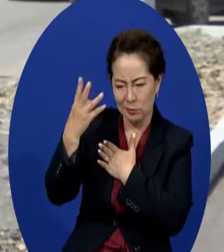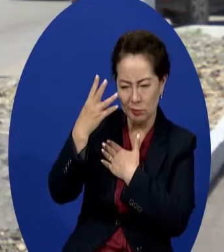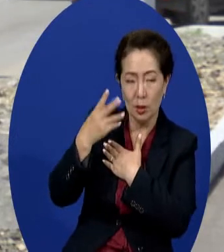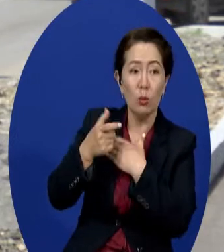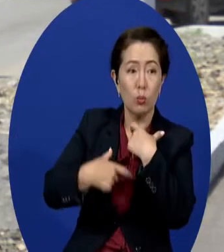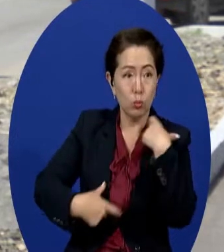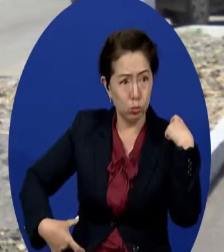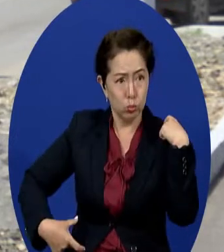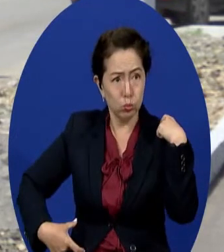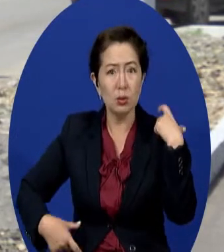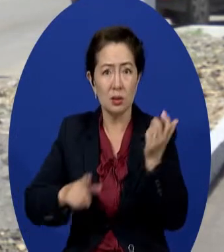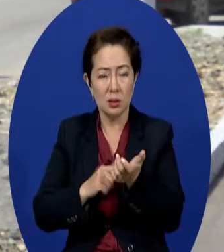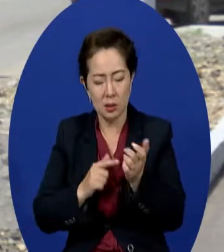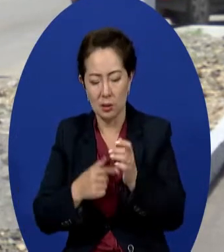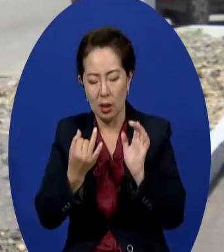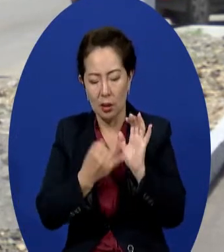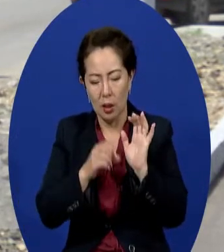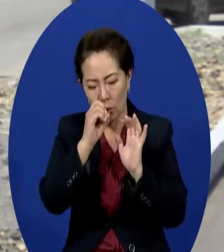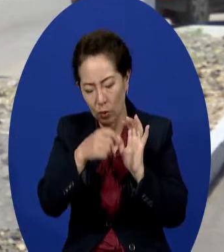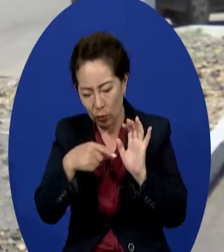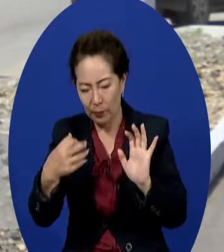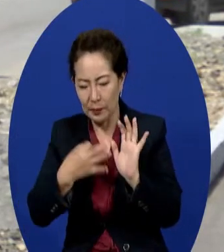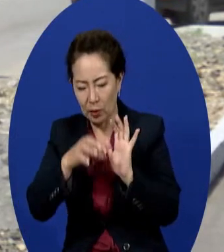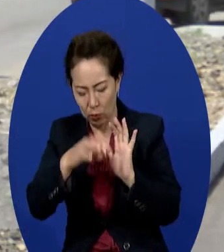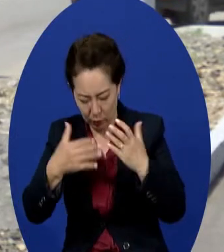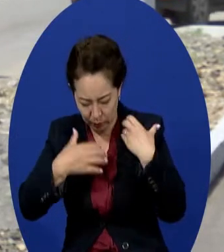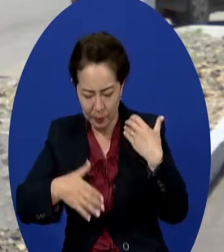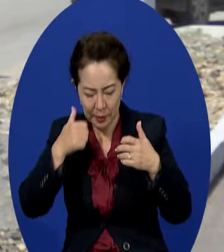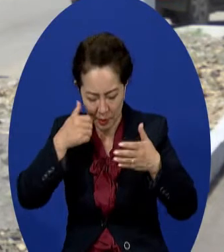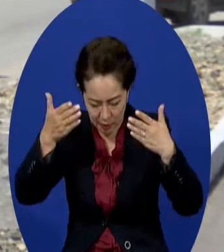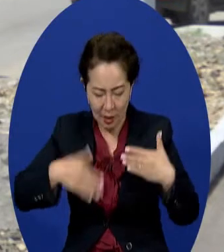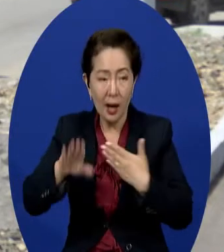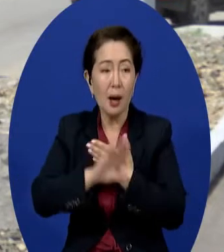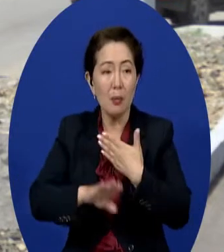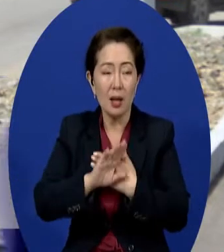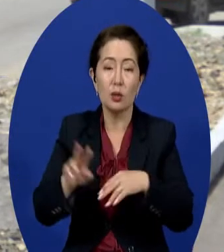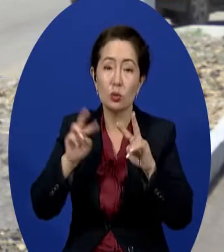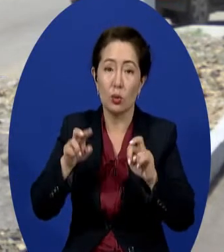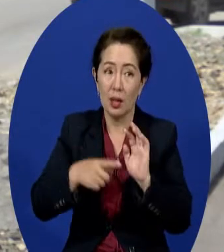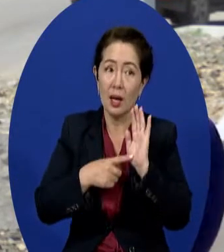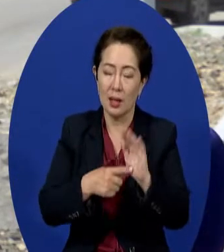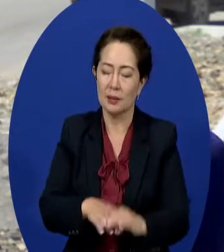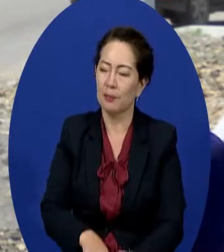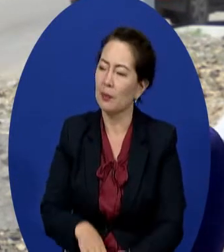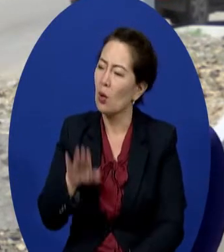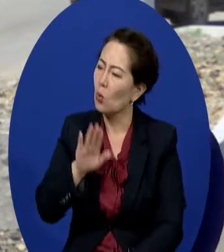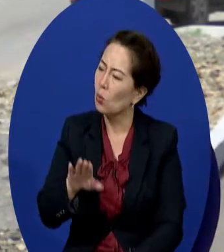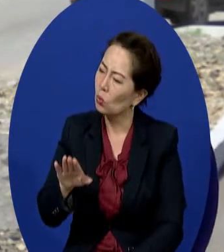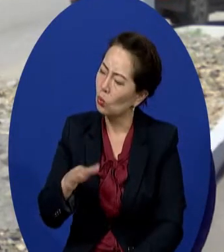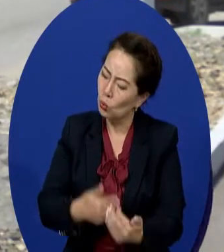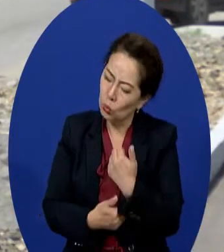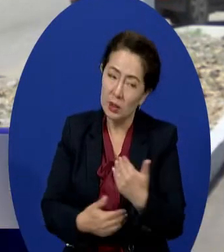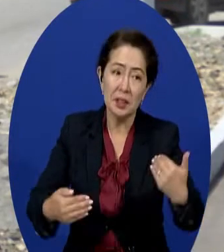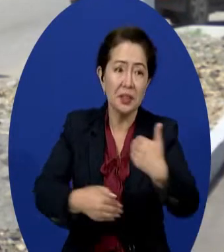70-80 орчим хувиар одоо тухайн зорчигчийн амьнас эрүүл мэндийг хамгаалдаг гэсэн бүр бод судалгаа гараад ирсэн байна. Хүүхдээ ингээд тэмрээд явдаг шүү дээ.